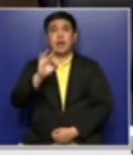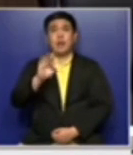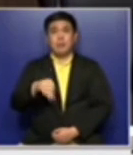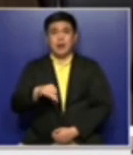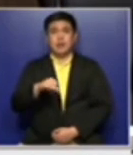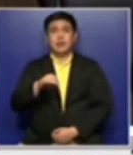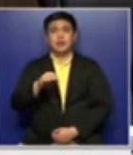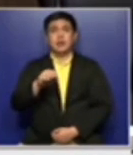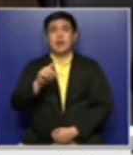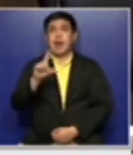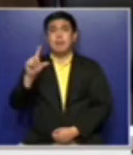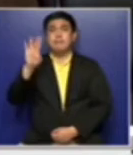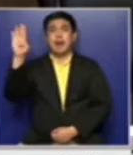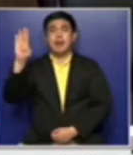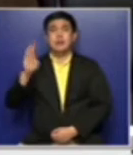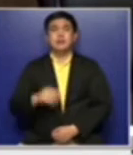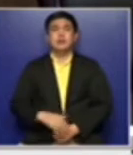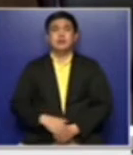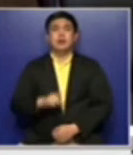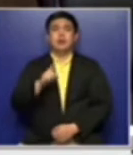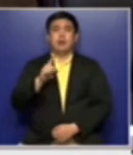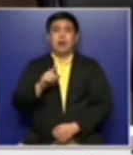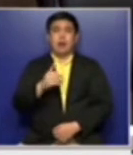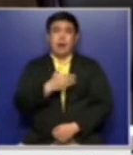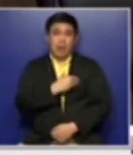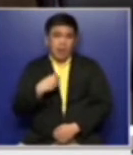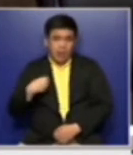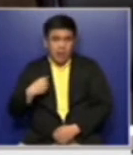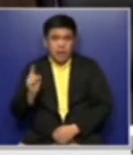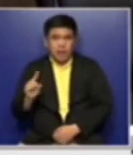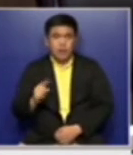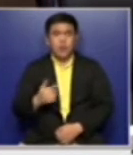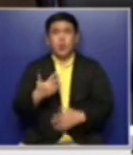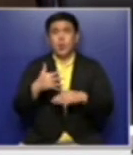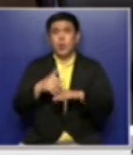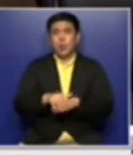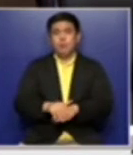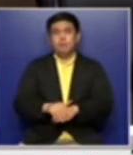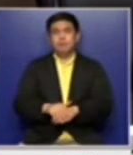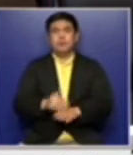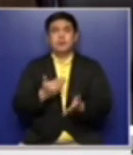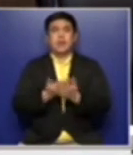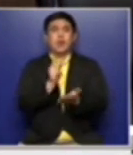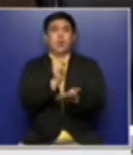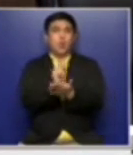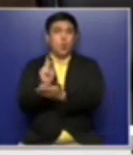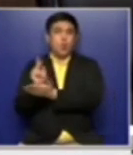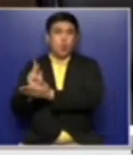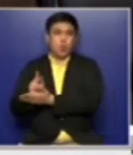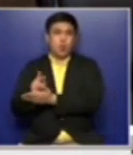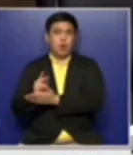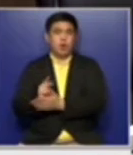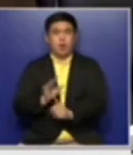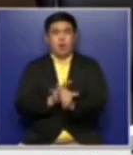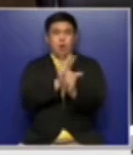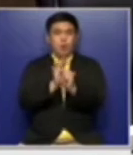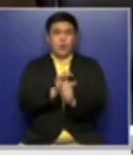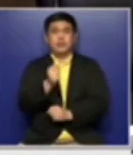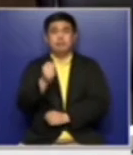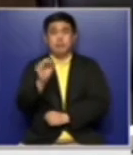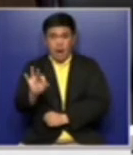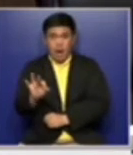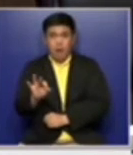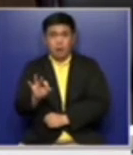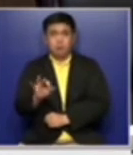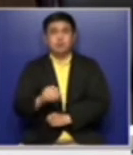469,000 ล้านบาทและยังไม่รวมยอดหนี้เงินกู้ตามพระราชกำหนดโควิด-19